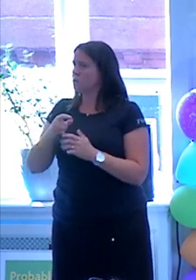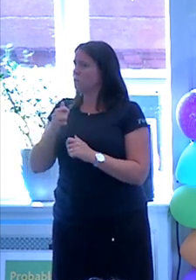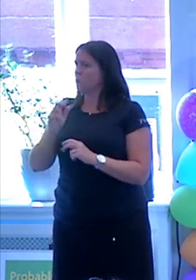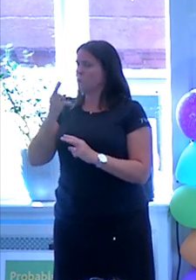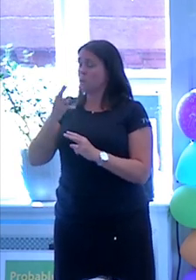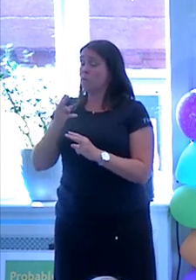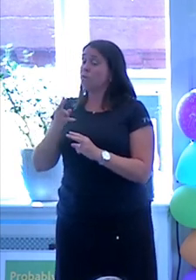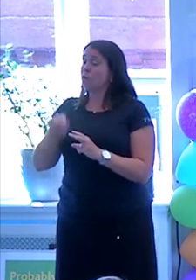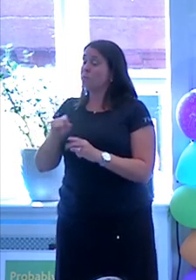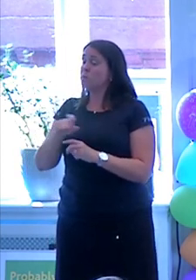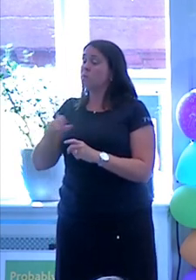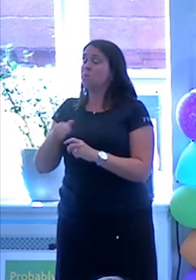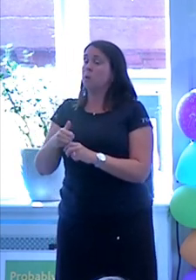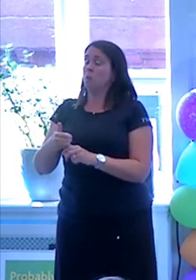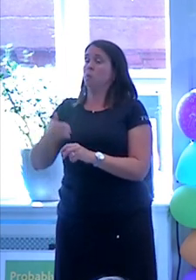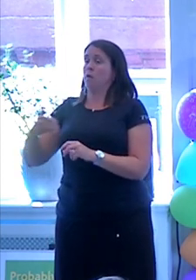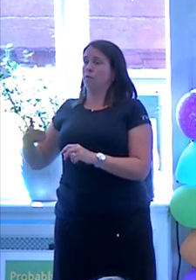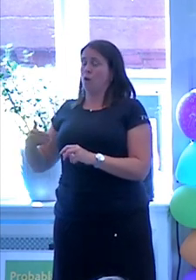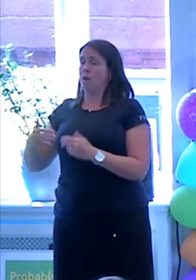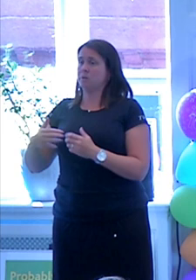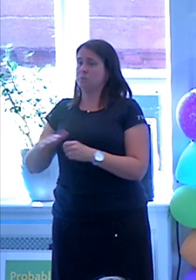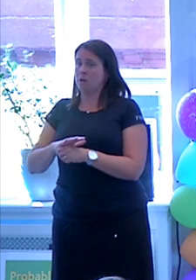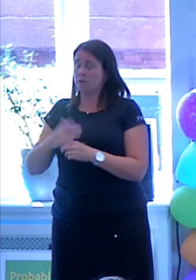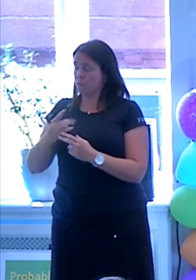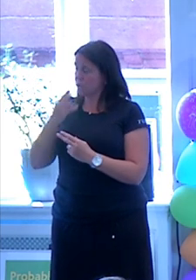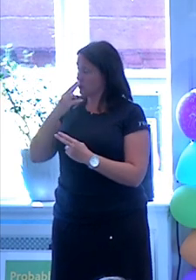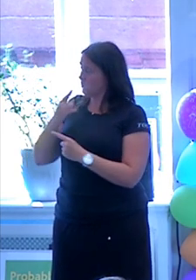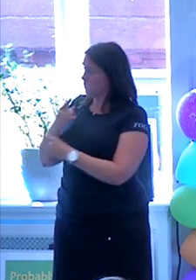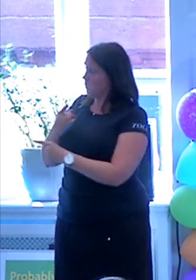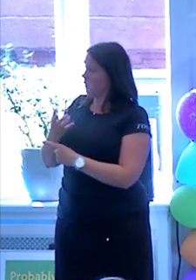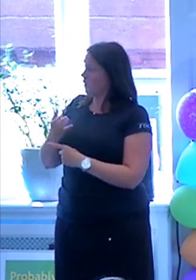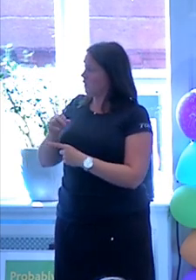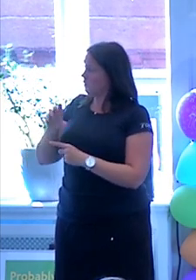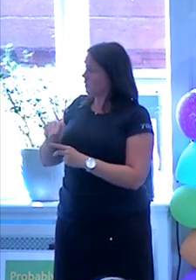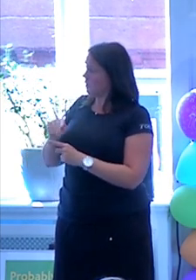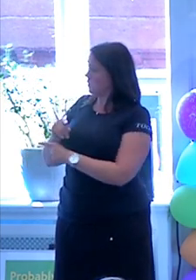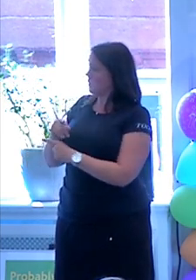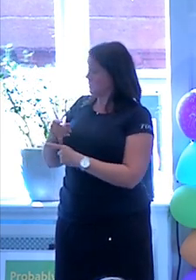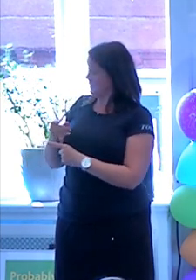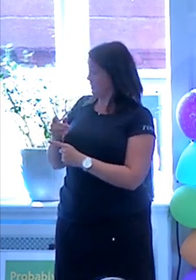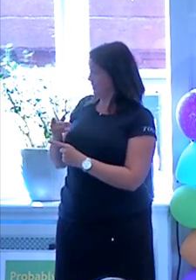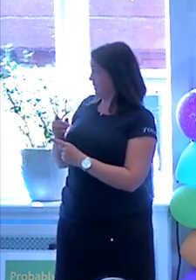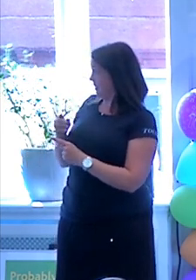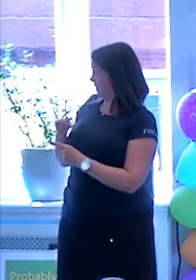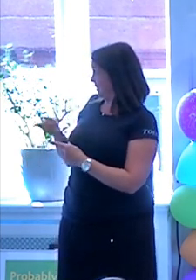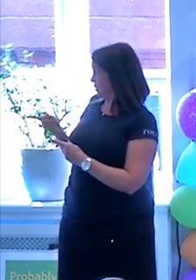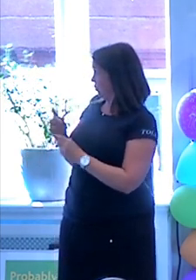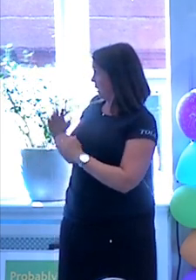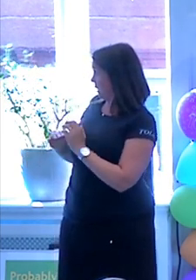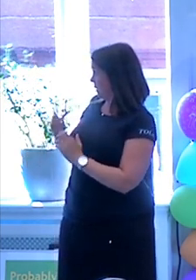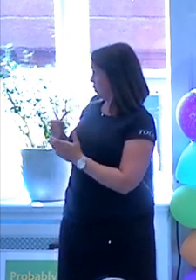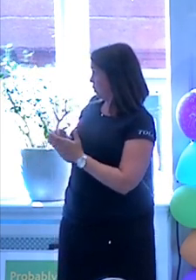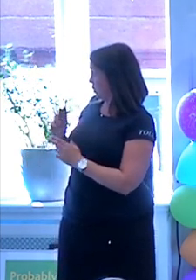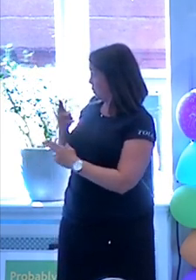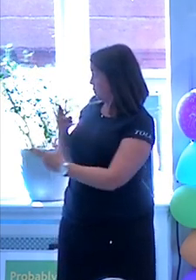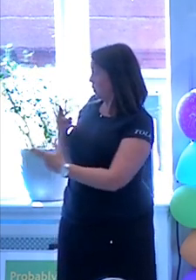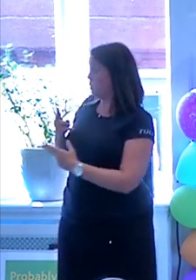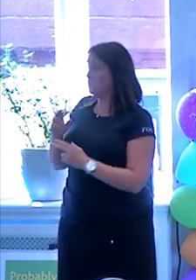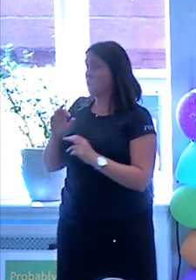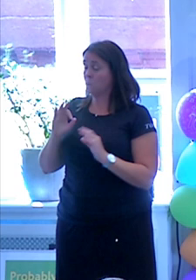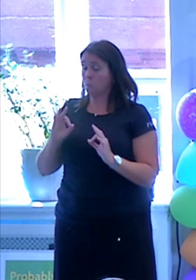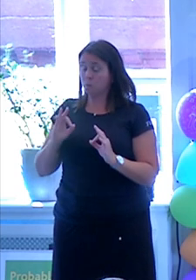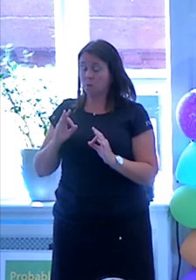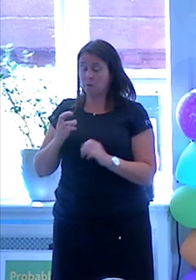utanför arbetsmarknaden. Vad säger du, Carina? Det är ni som sitter med det här i båten faktiskt. Hur ska vi överbrygga de